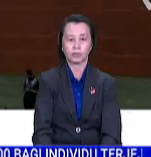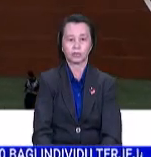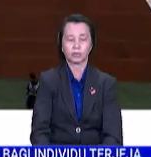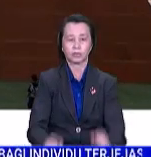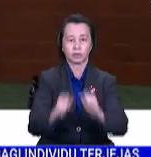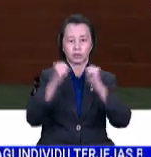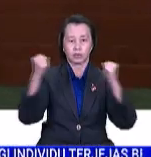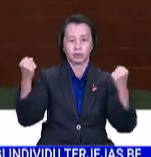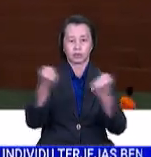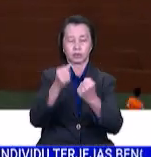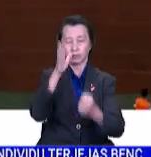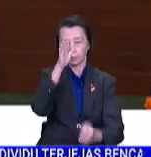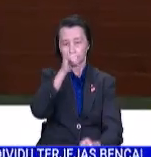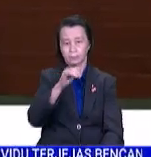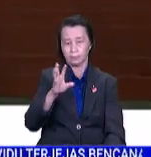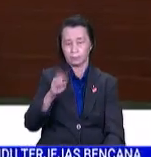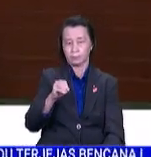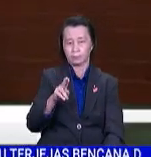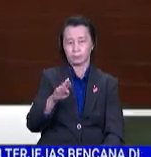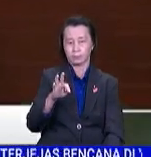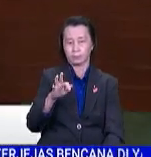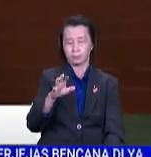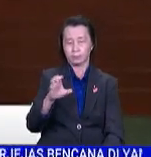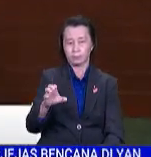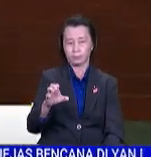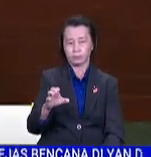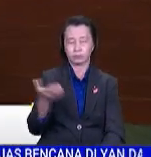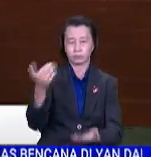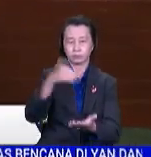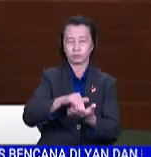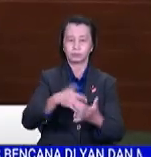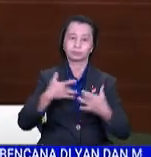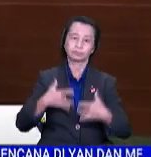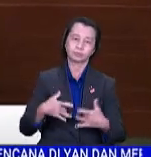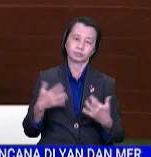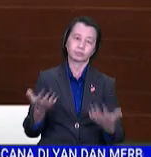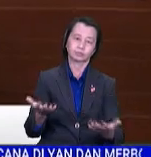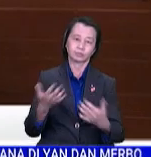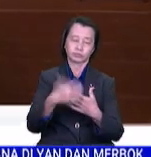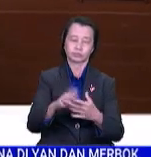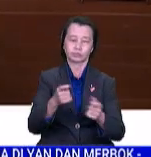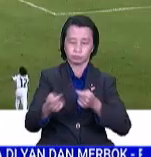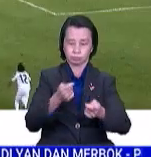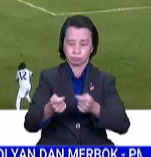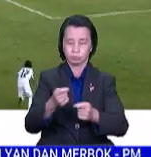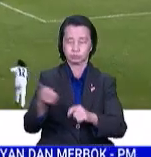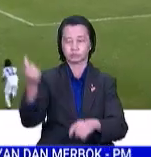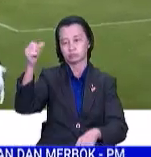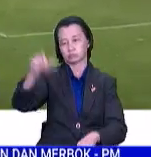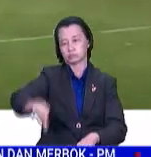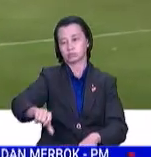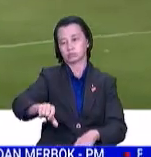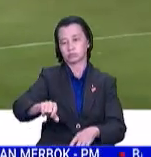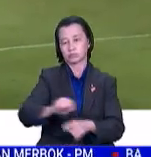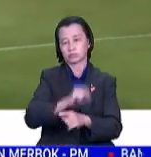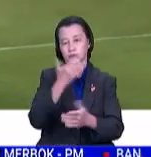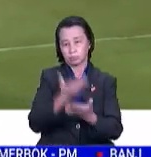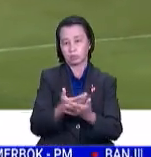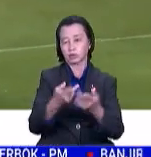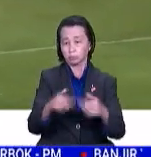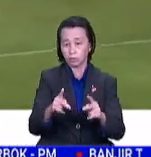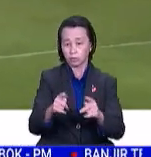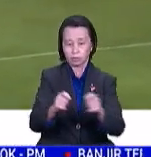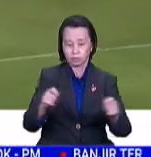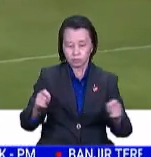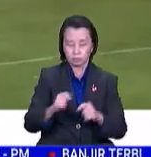Di Stadium Hang Jebat, pengendali MUFC Zainal Abidin Hassan sekali lagi kecewa selepas skuad kendaliannya gagal mengguna baik peluang di